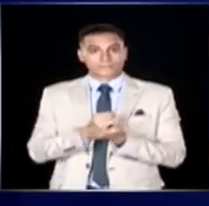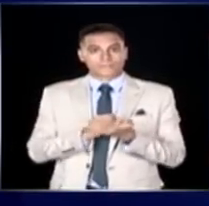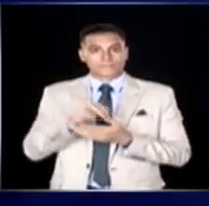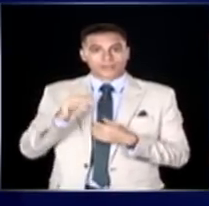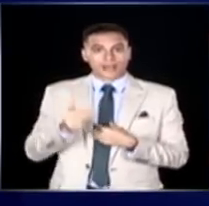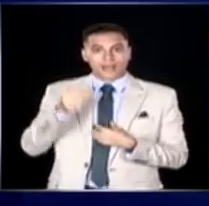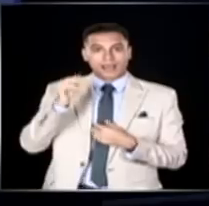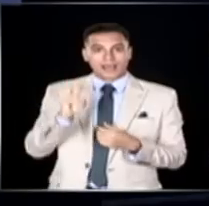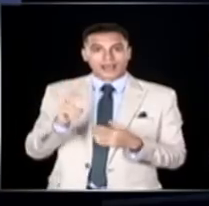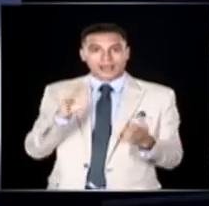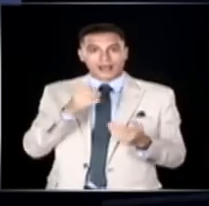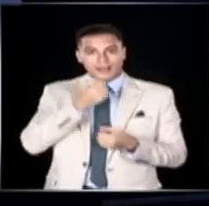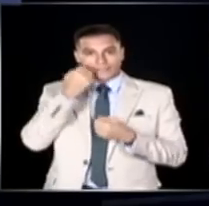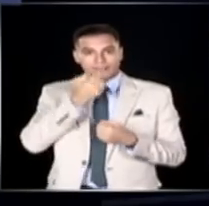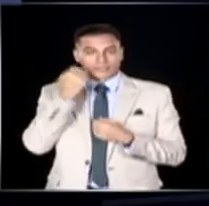مغاغة المنيا.